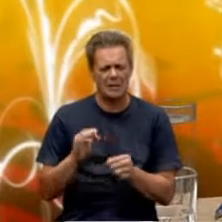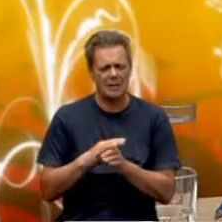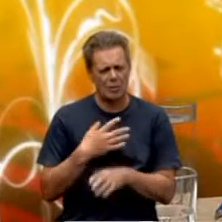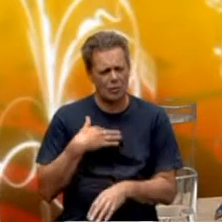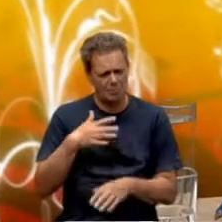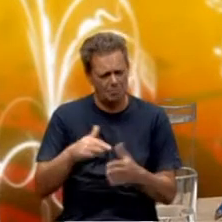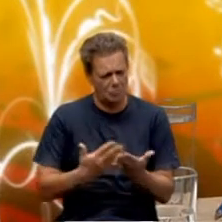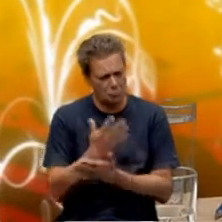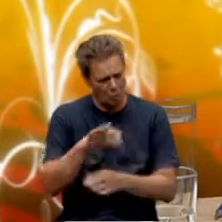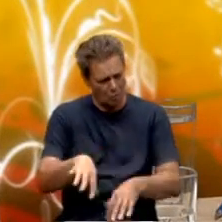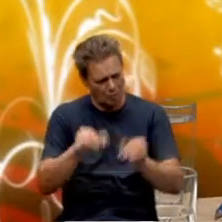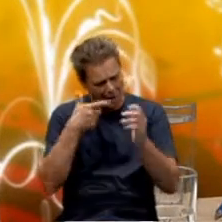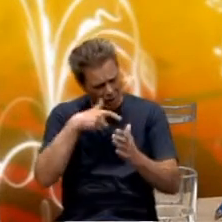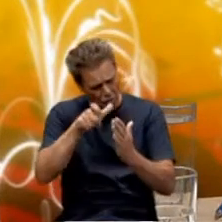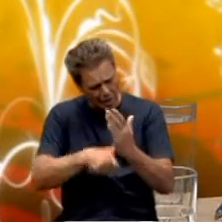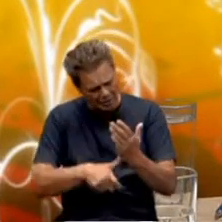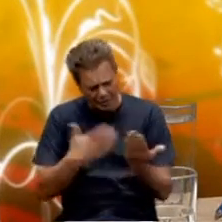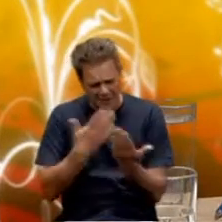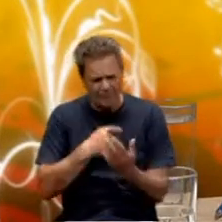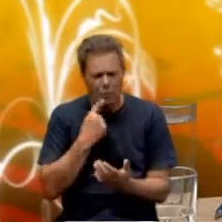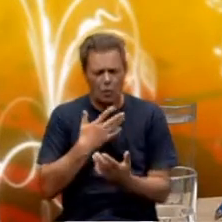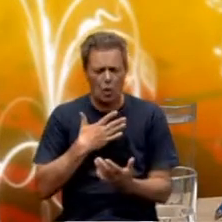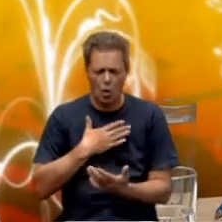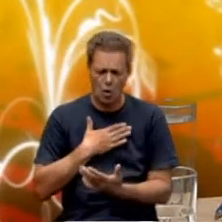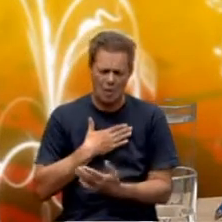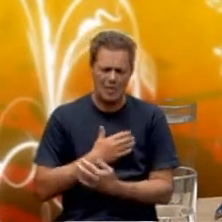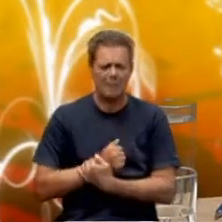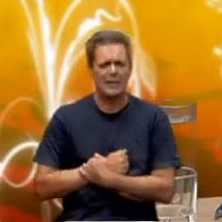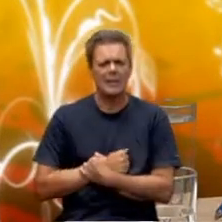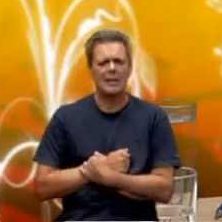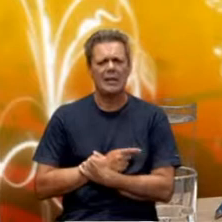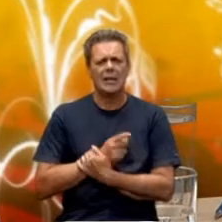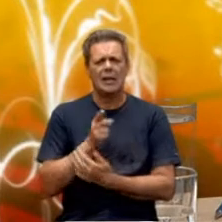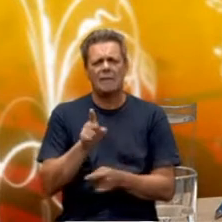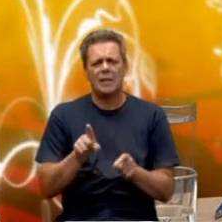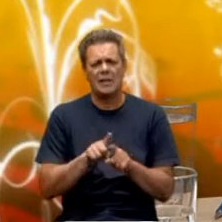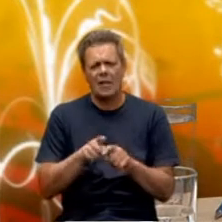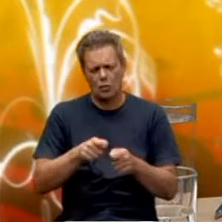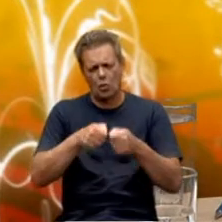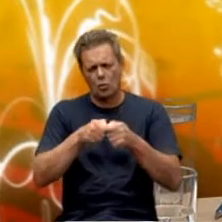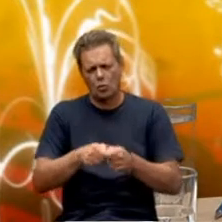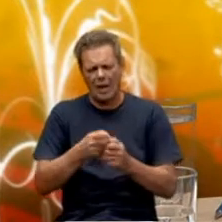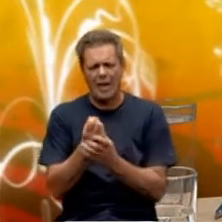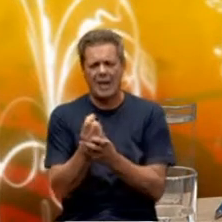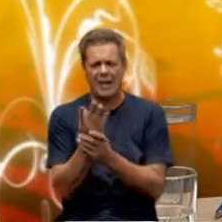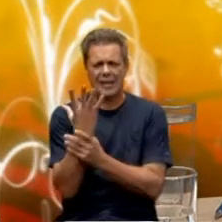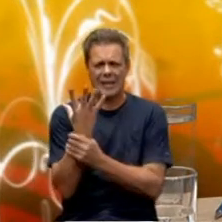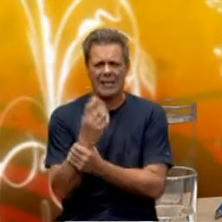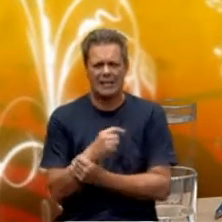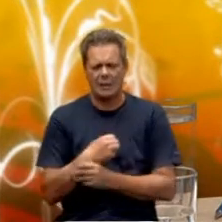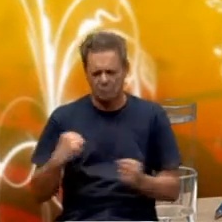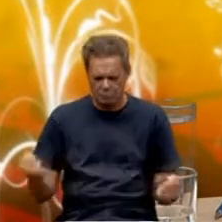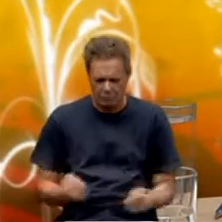slučajno otkrila jedan članak gdje ste vi govorili o sebi. Vi ste isto iz udruge Krijesnica. Da, tako